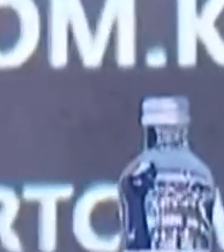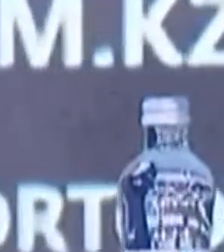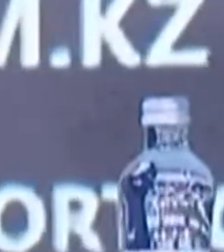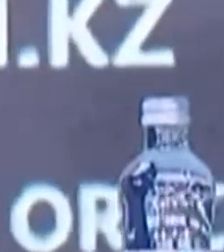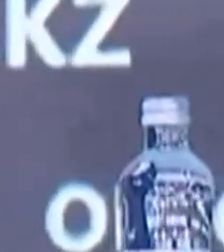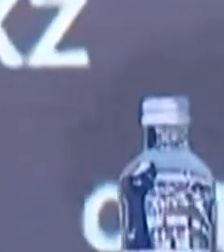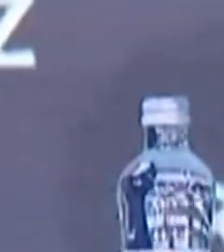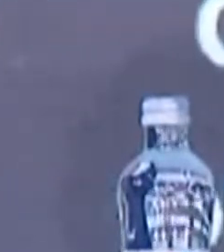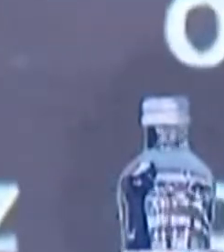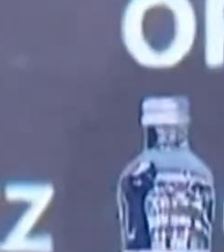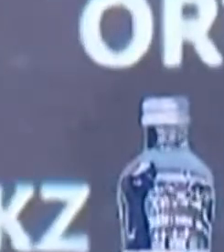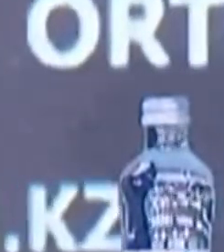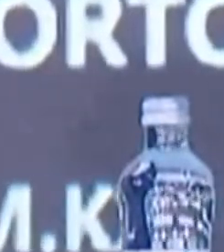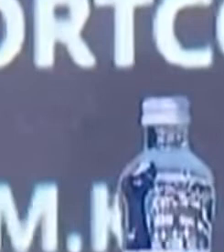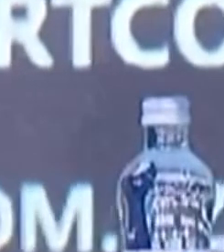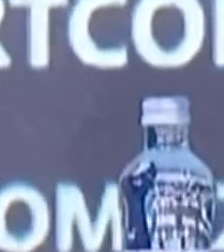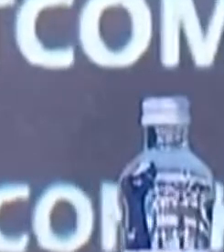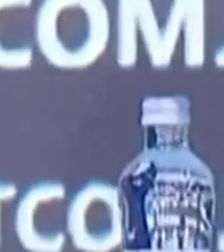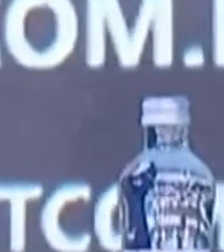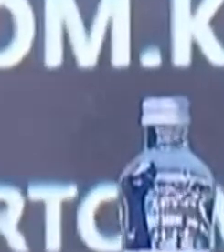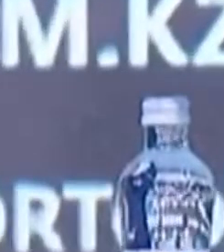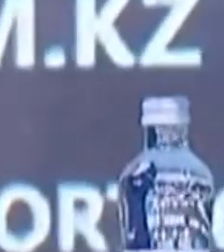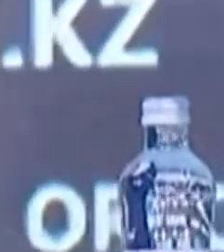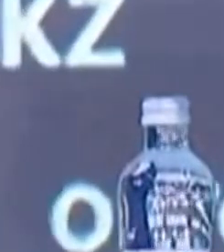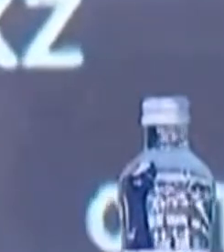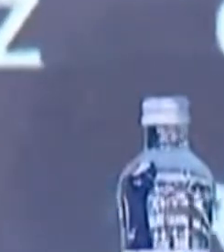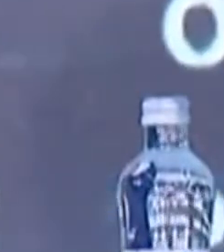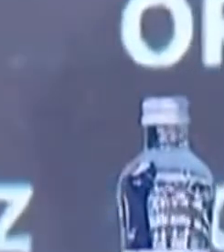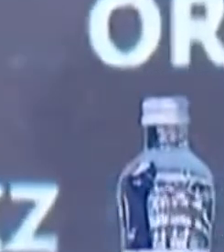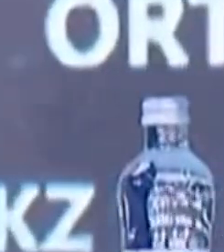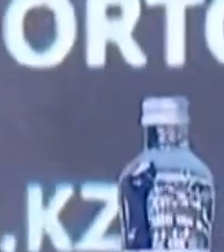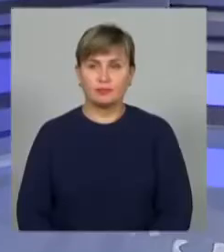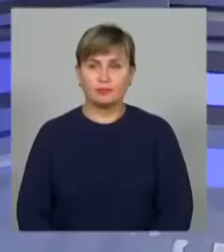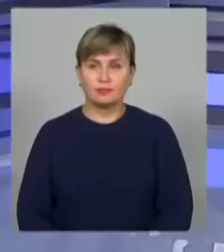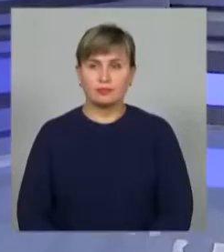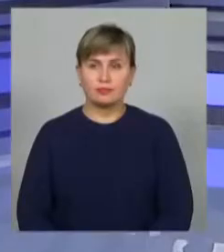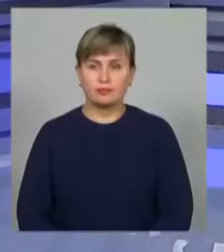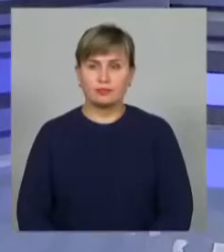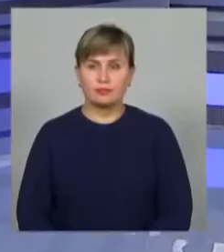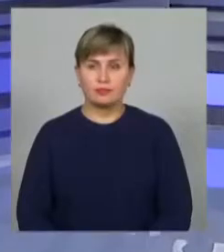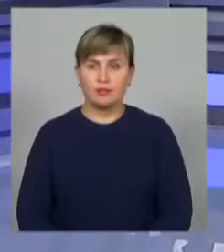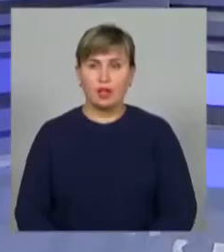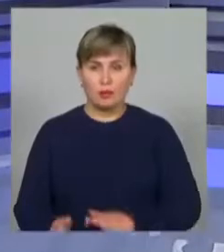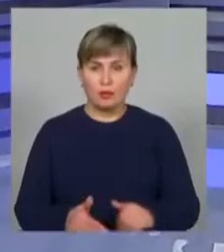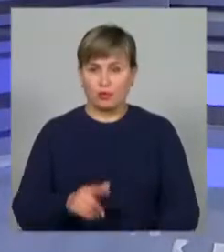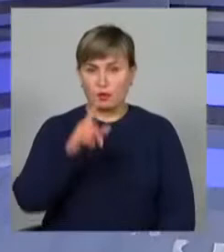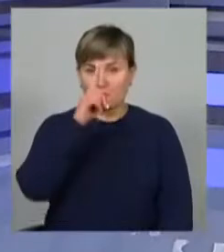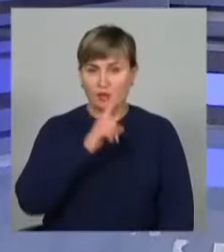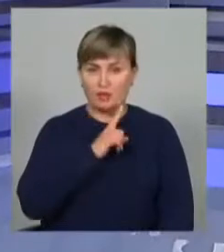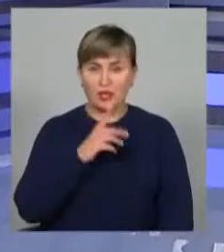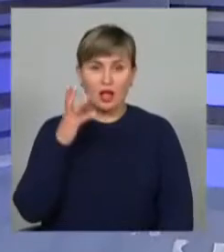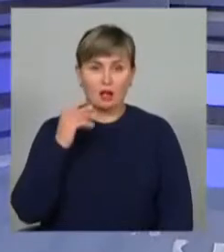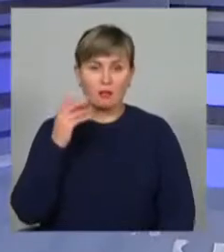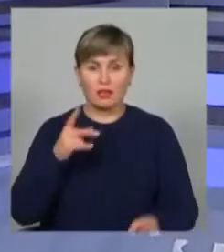отношении которых есть серьезные улики в совершении тяжких и особо тяжких преступлений. Прошел ровно месяц с момента